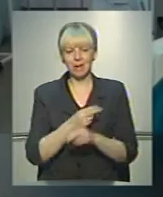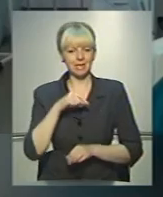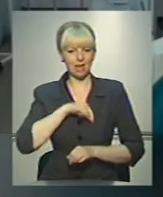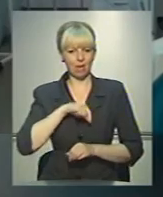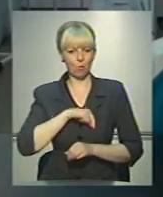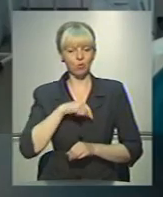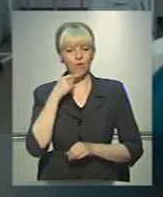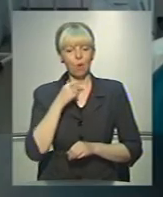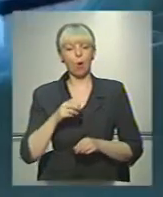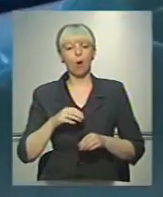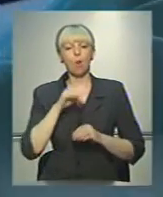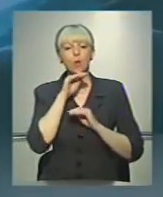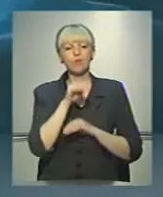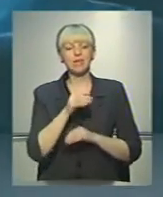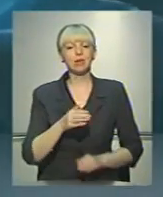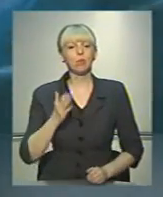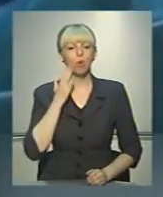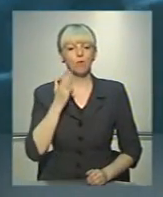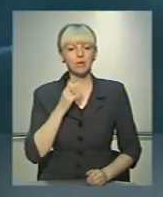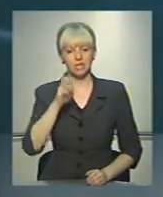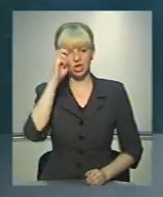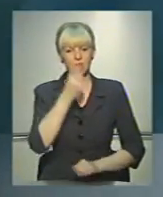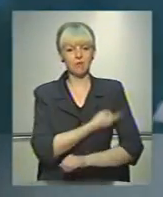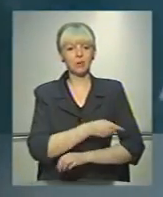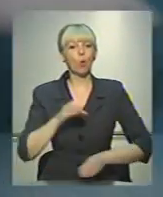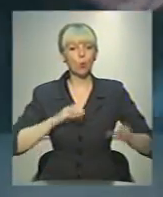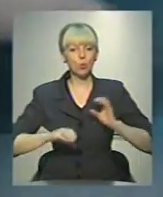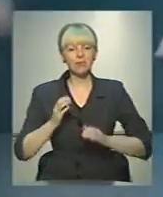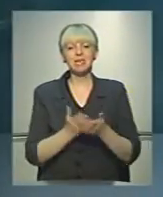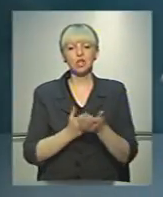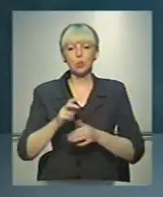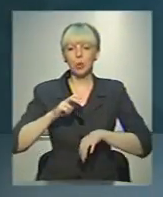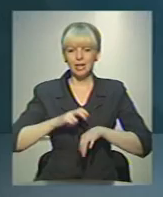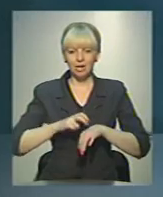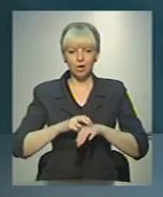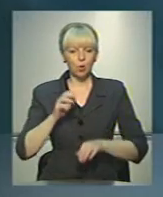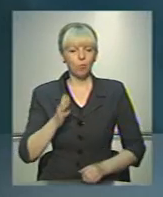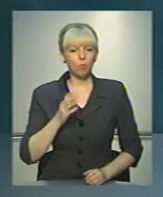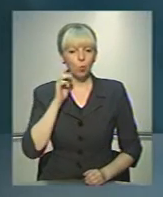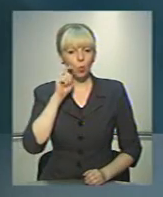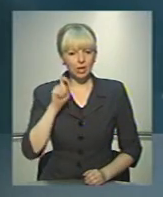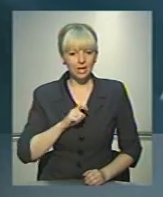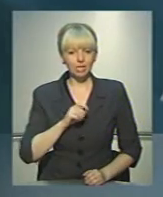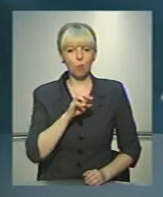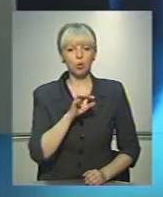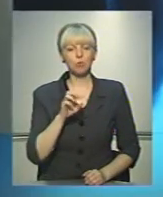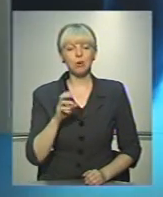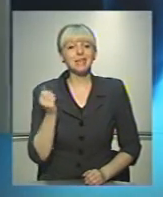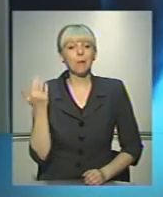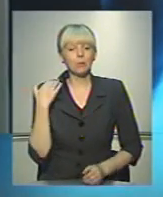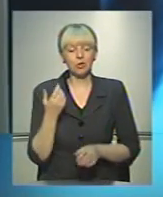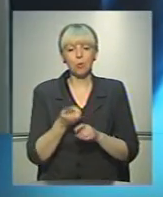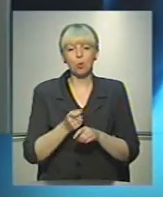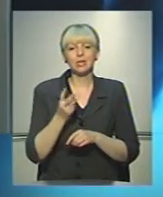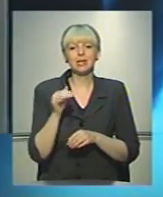емоцій, говорить професор Буковинського державного медичного університету, заслужений лікар України Борис Боднар, за плечима якого